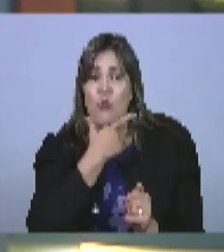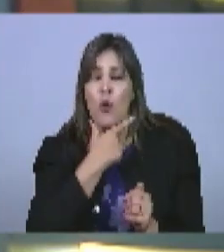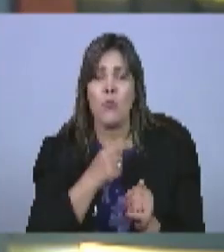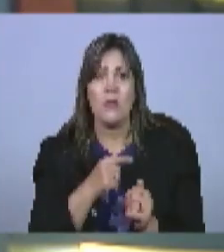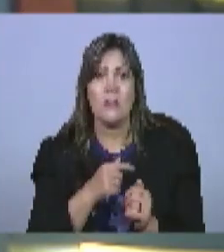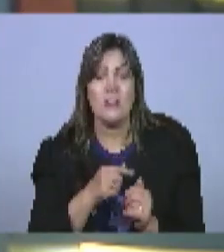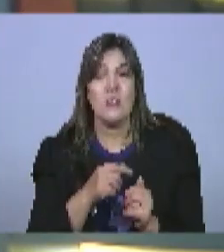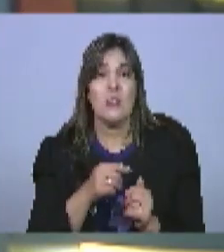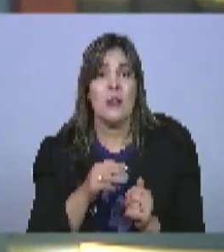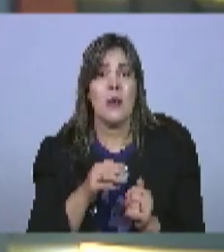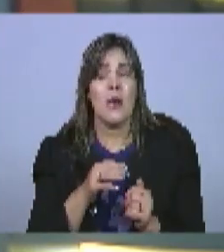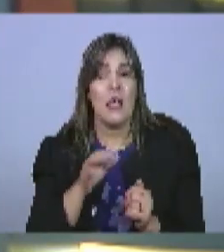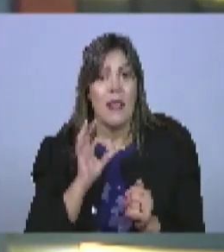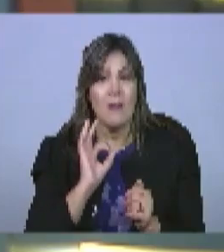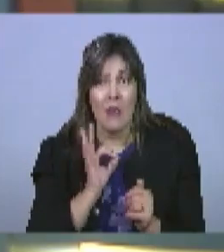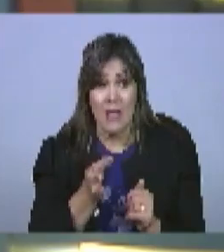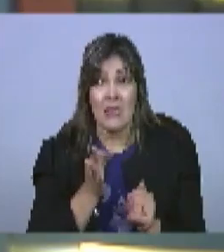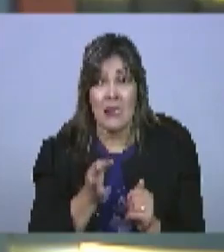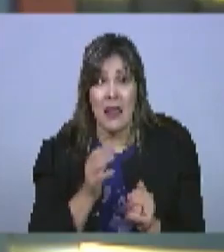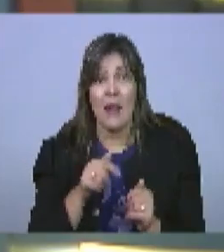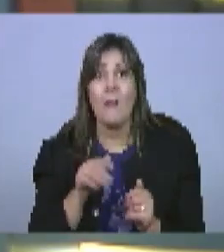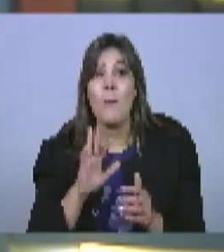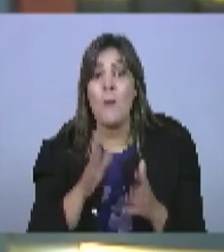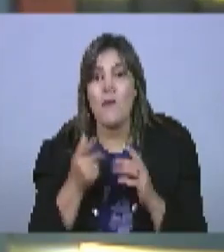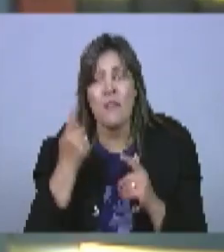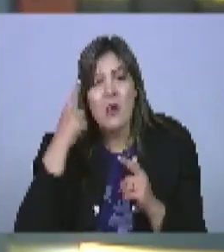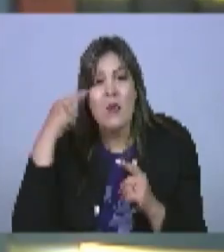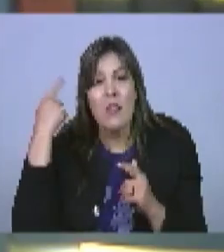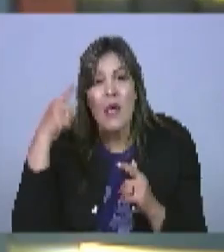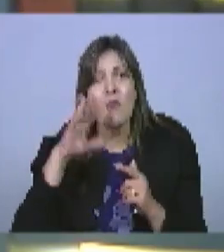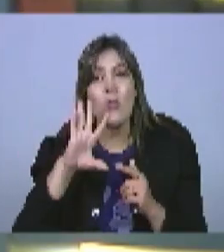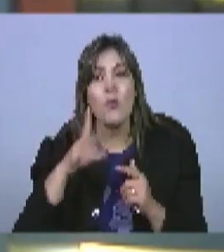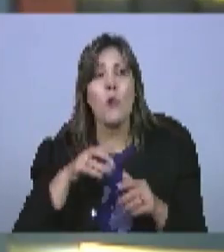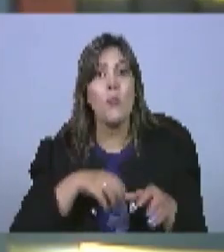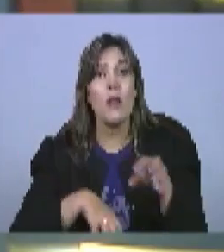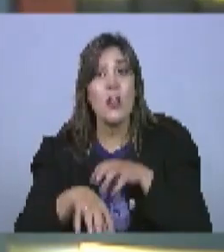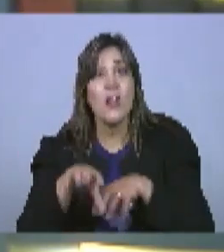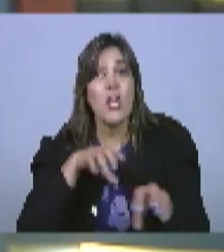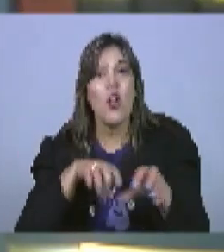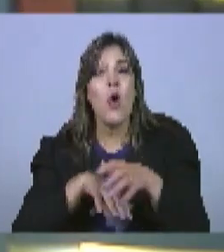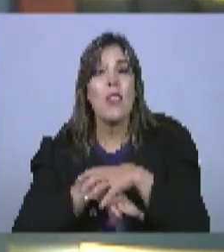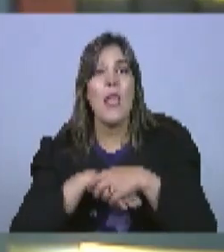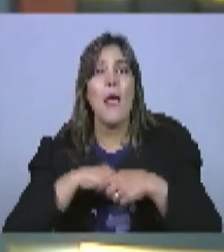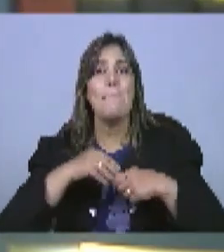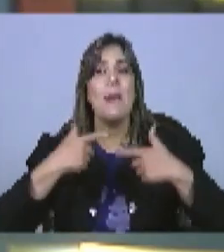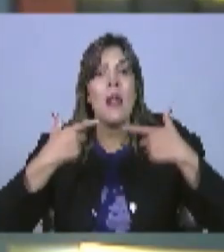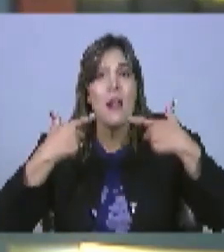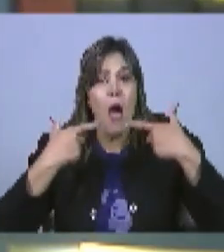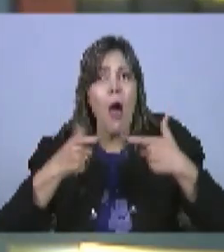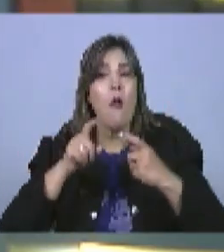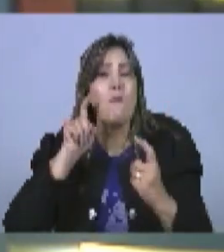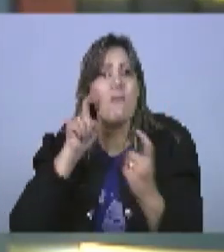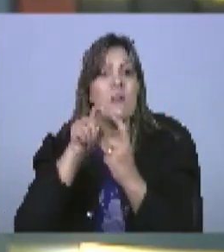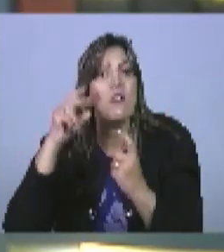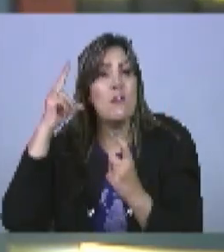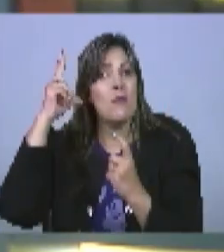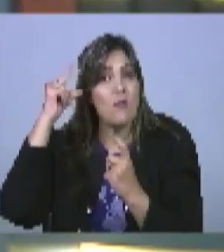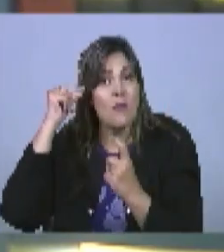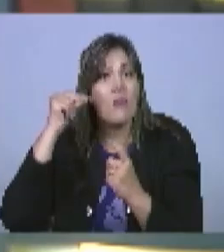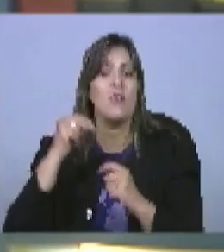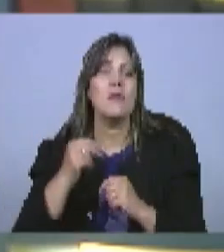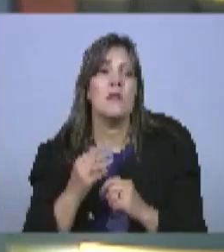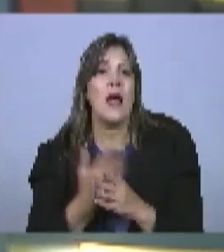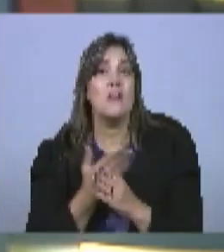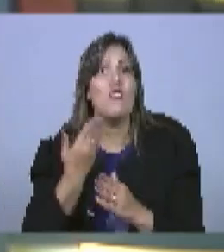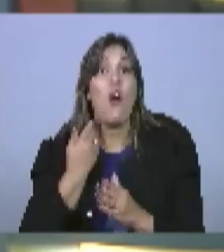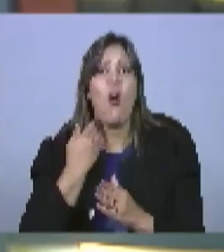يعني اذا هناك ادراك ان ايران ممكن تقوم بعمل ما لاستعاده